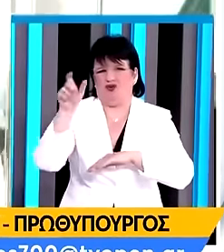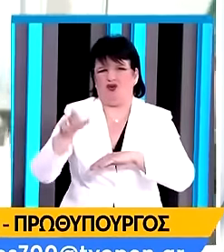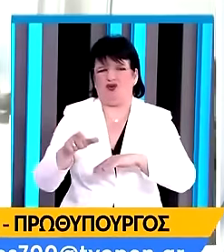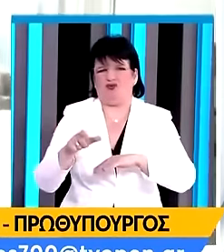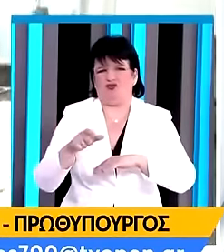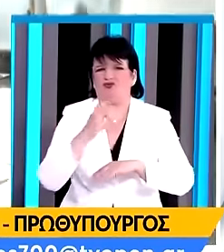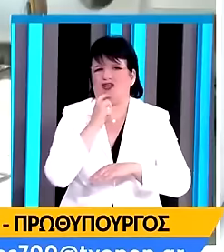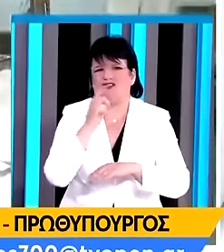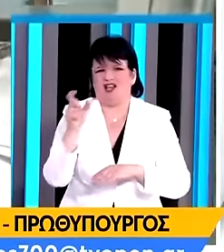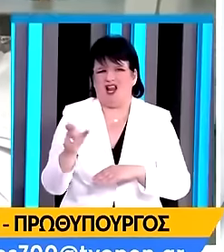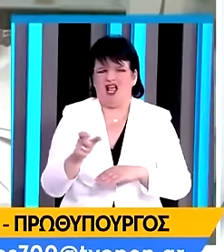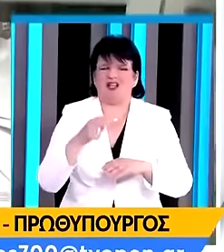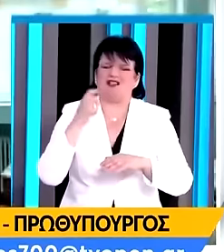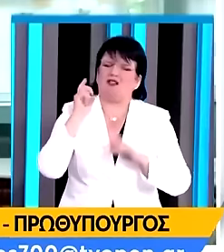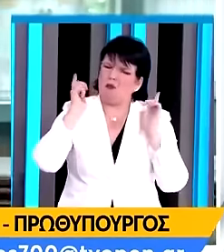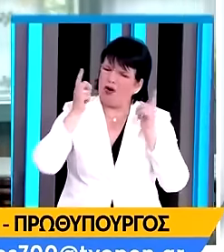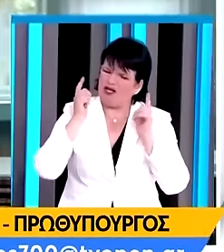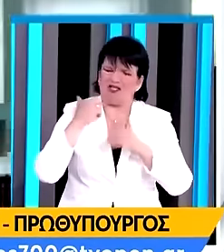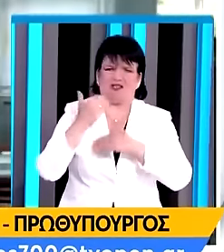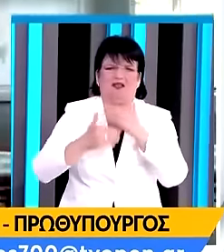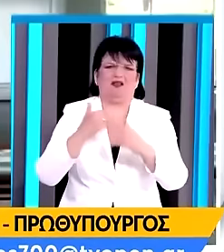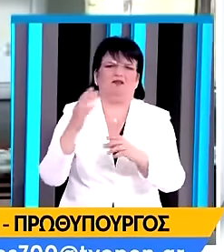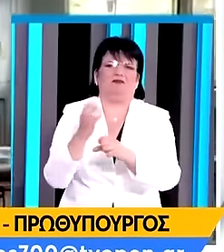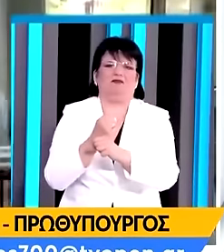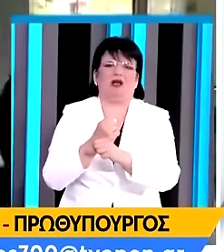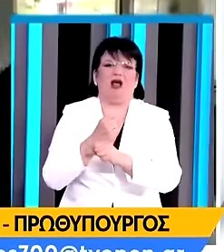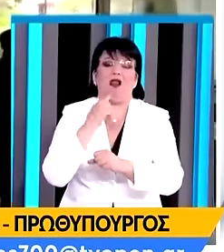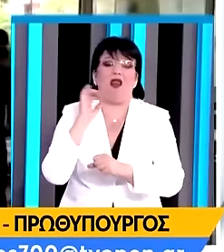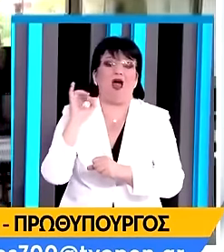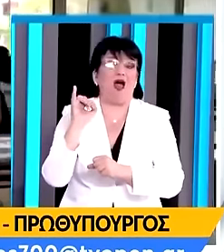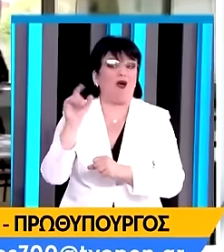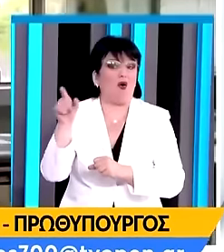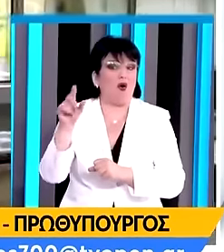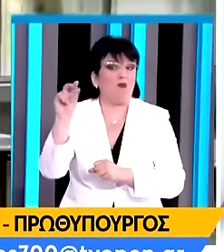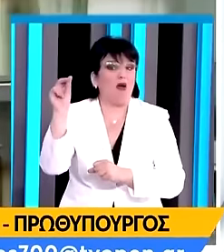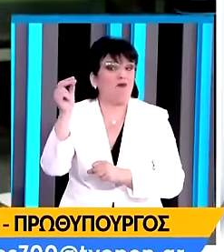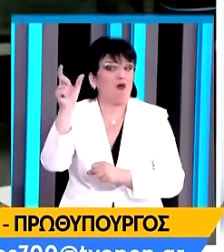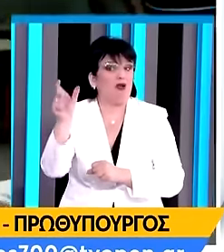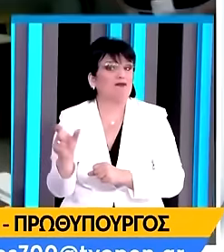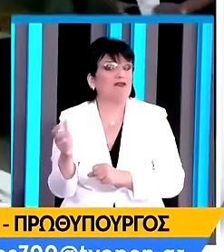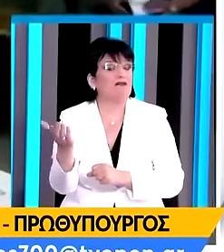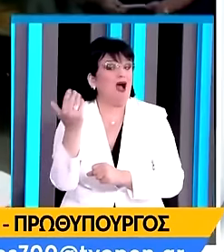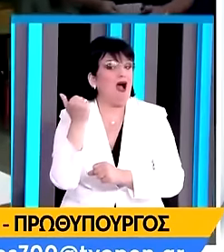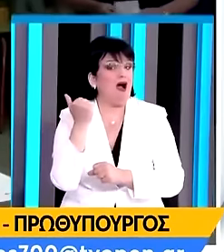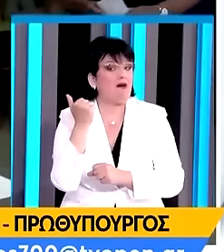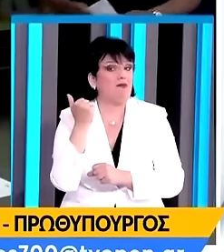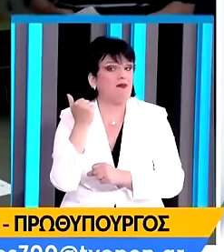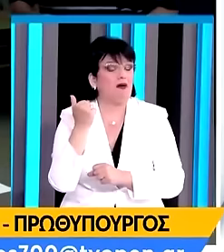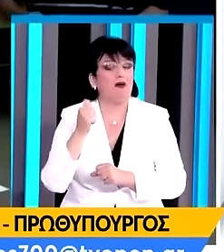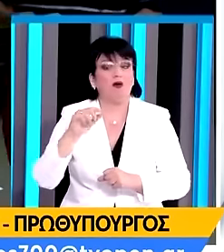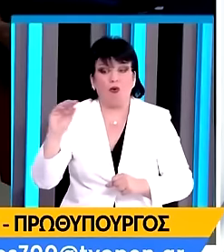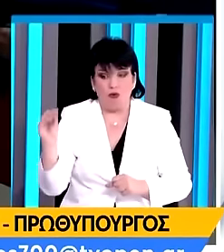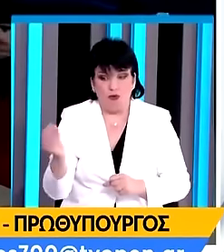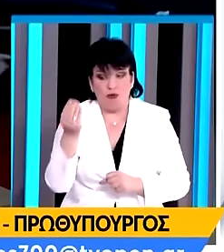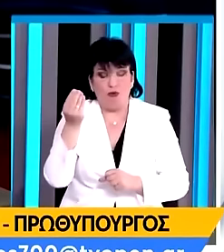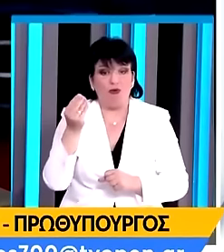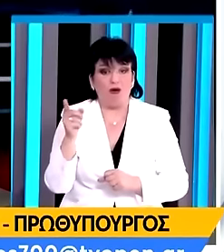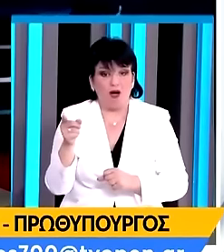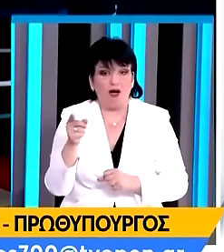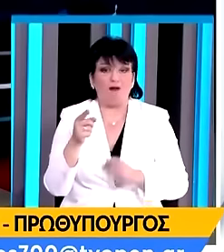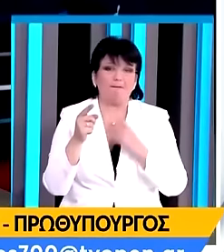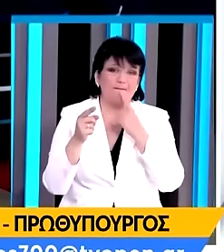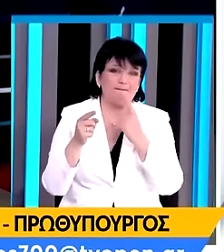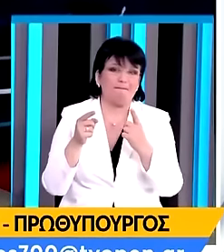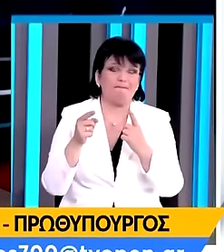του κόμματός του με δημοκρατικές διαδικασίες, αλλά δεν έχει εκλεγεί ακόμα. Δεν είναι καν βουλευτής. Θα εκλεγεί για πρώτη φορά βουλευτής. Μάλλον να το πω αλλιώς, δεν θα